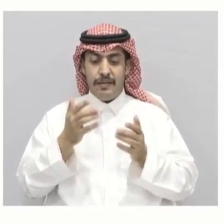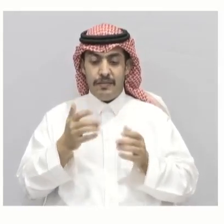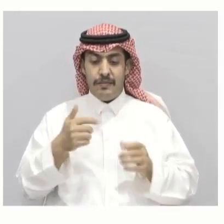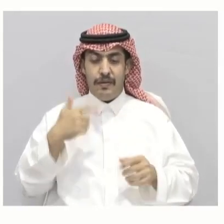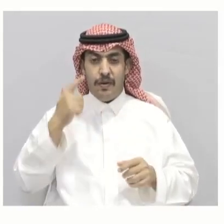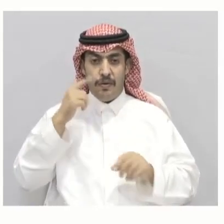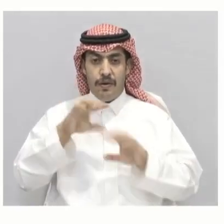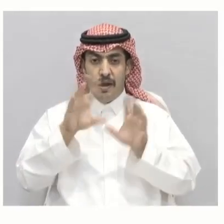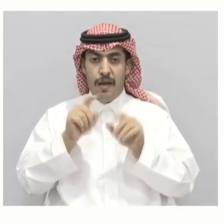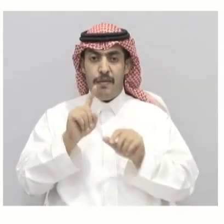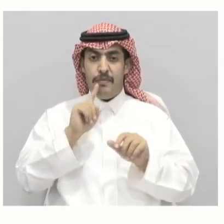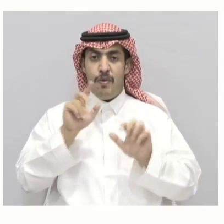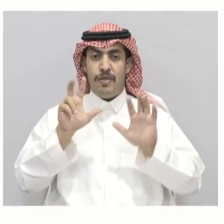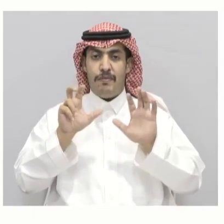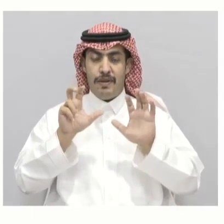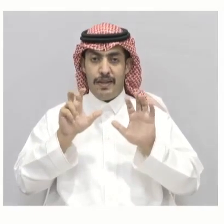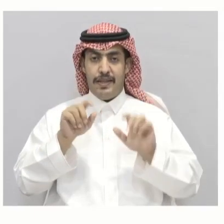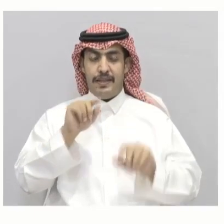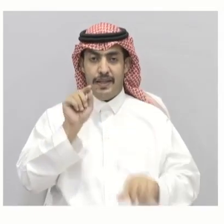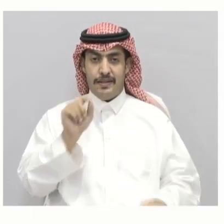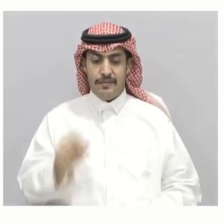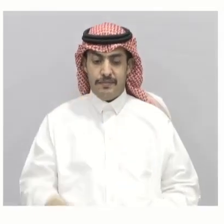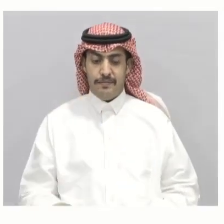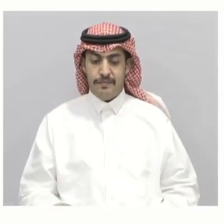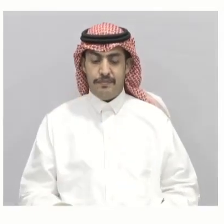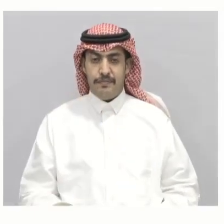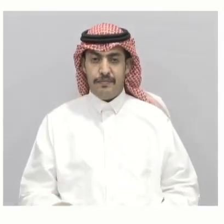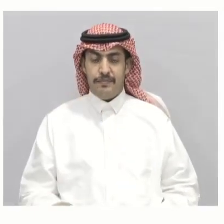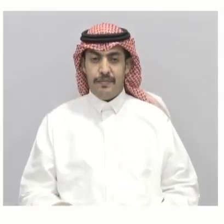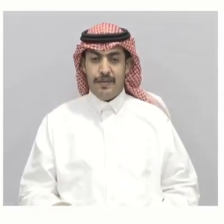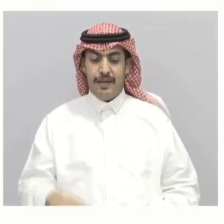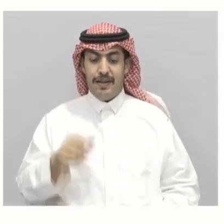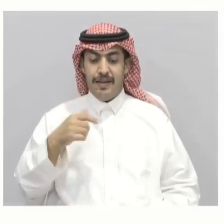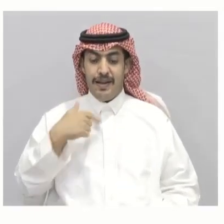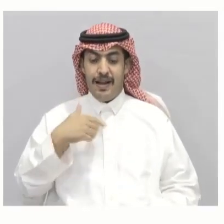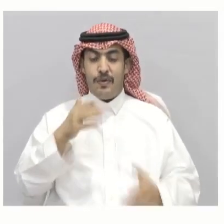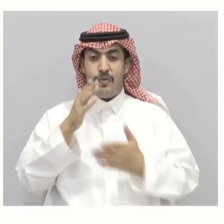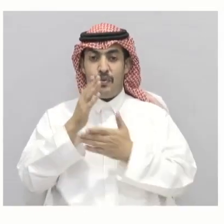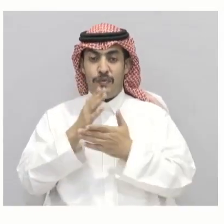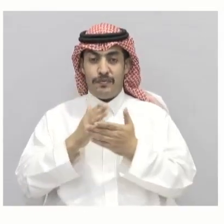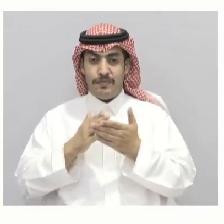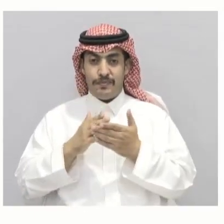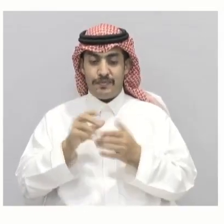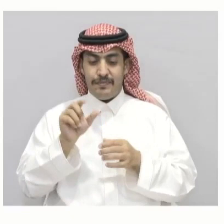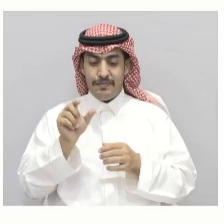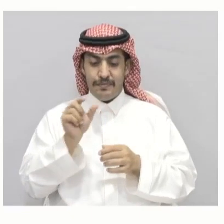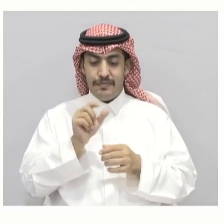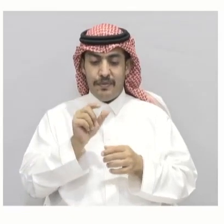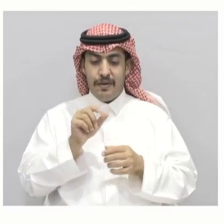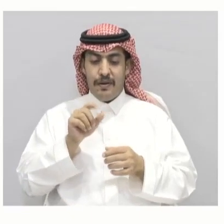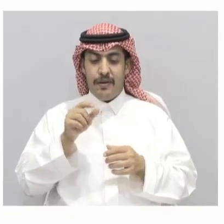اعرف 180 درجه حسنا اخذ جزءا منها وهو